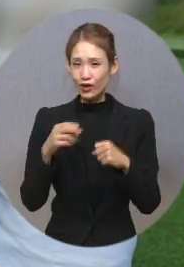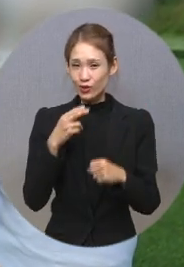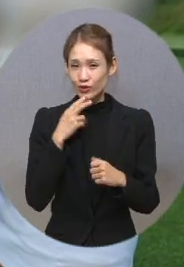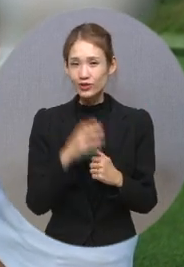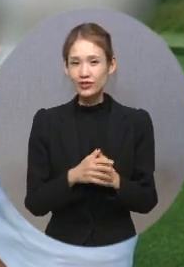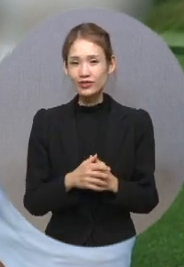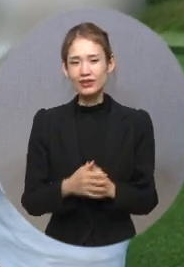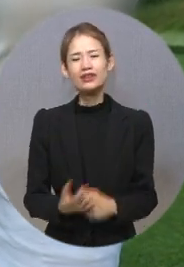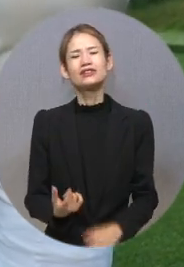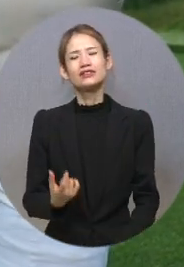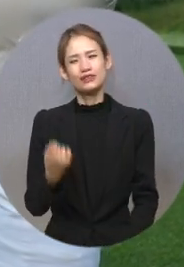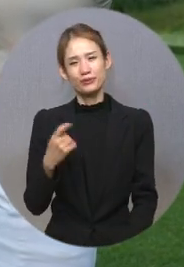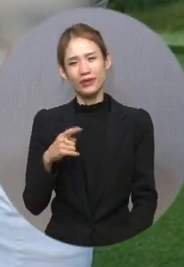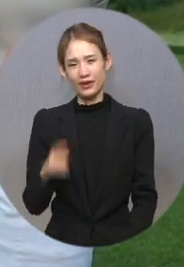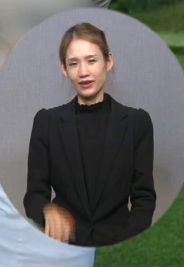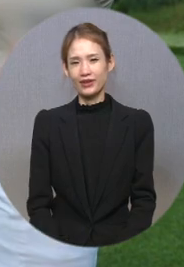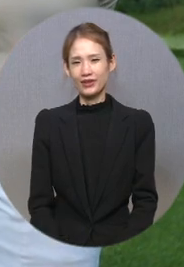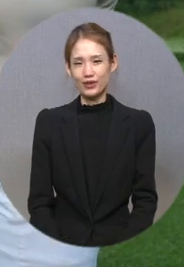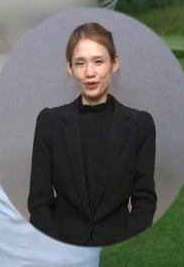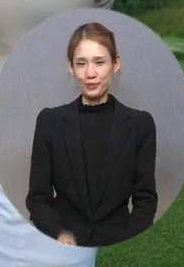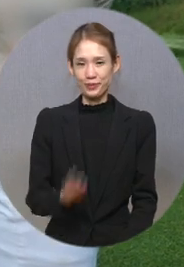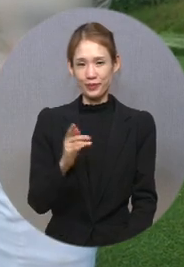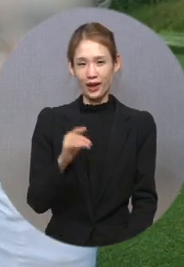아유, 금방이에요. 파포잖아요.